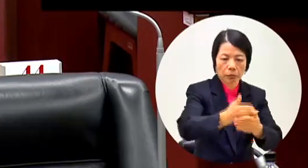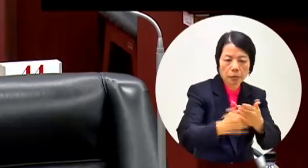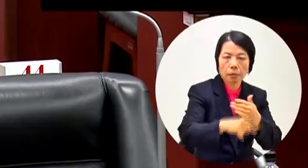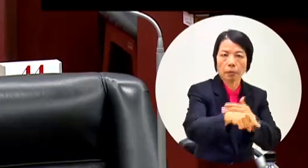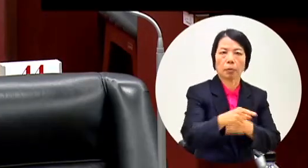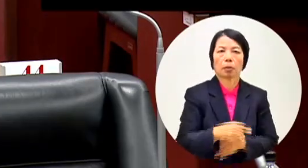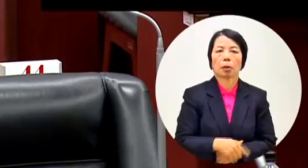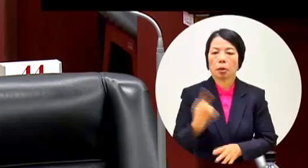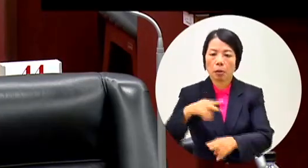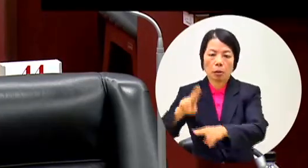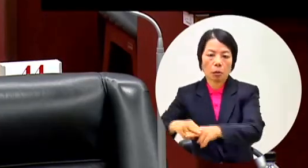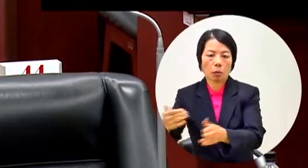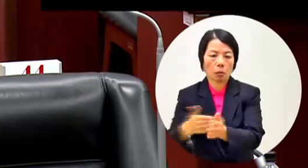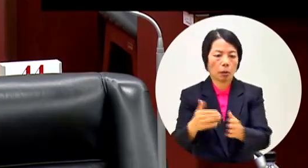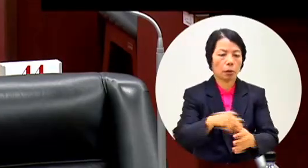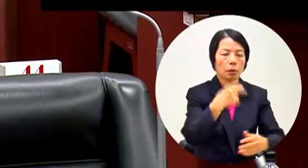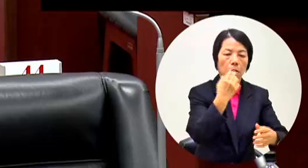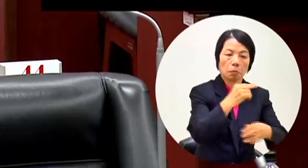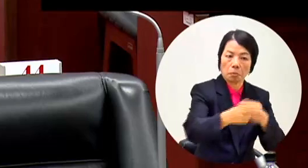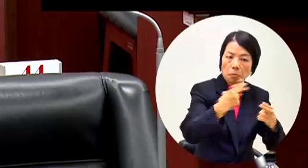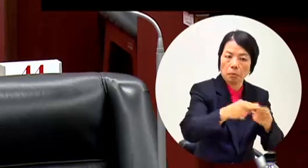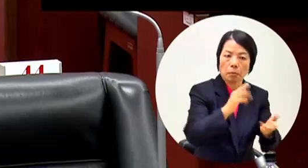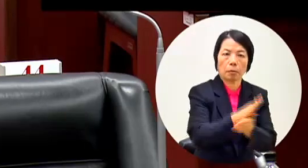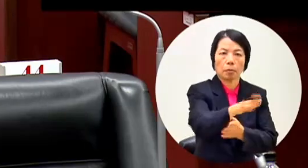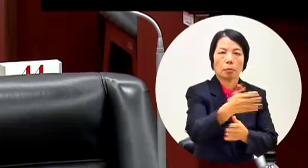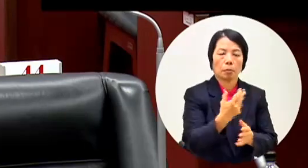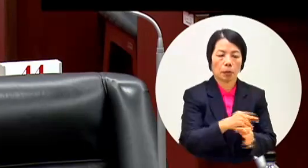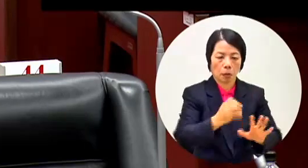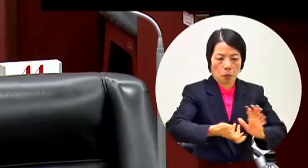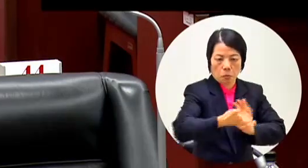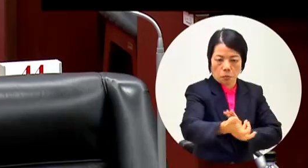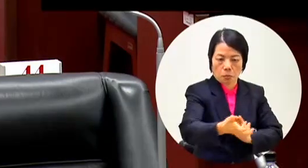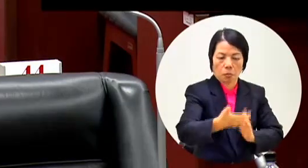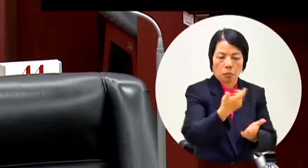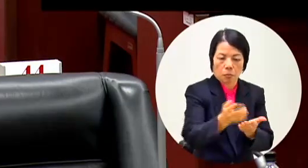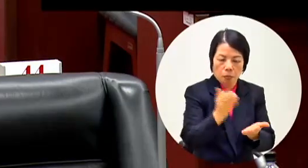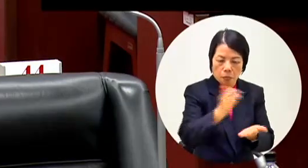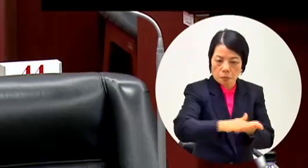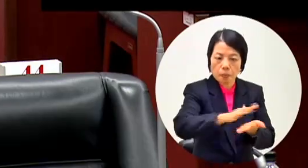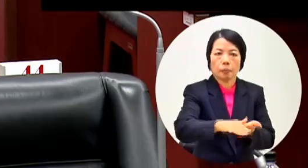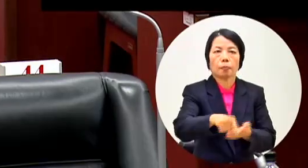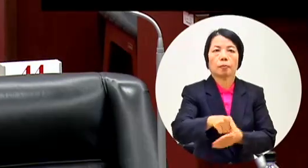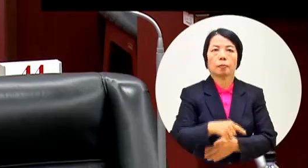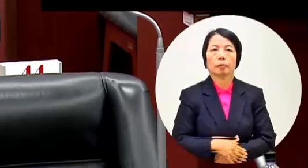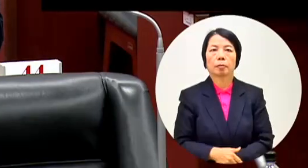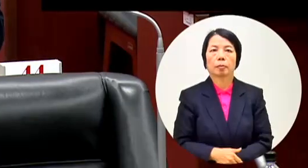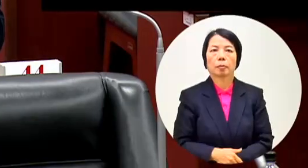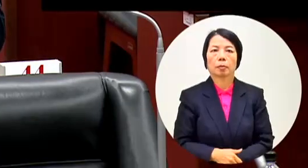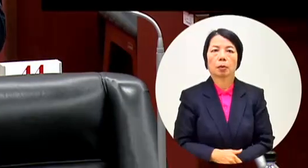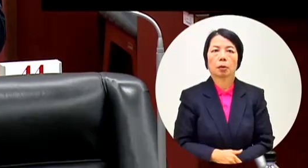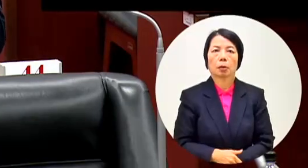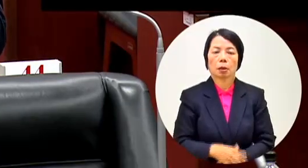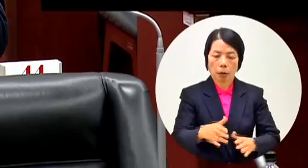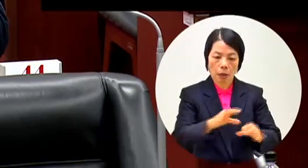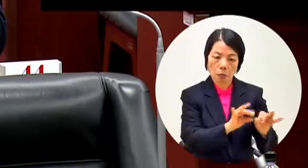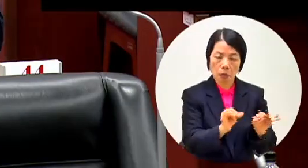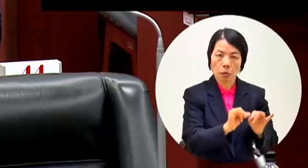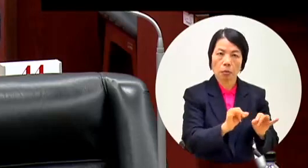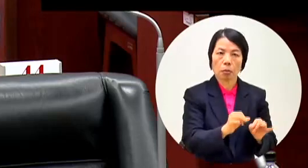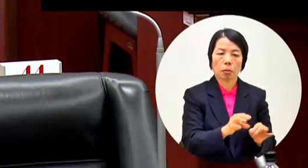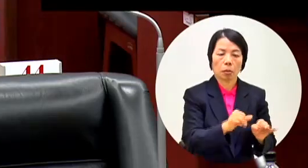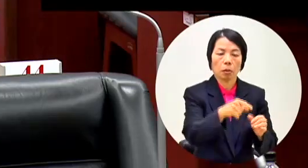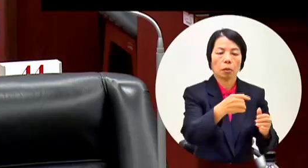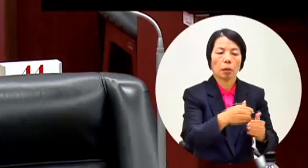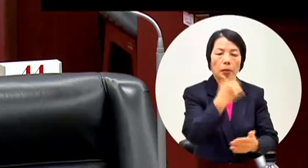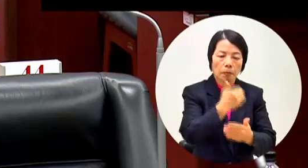须迁厂，迁厂哦，迁厂，然后既有的土地降编为乙种，但是这